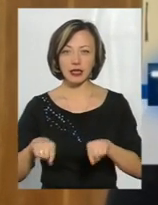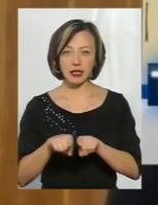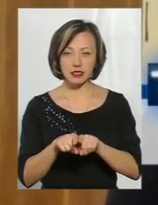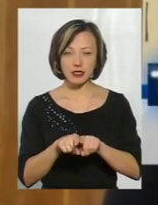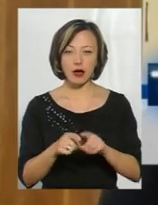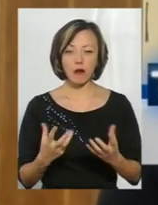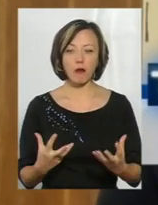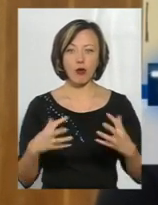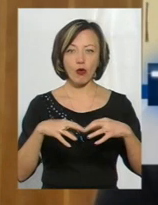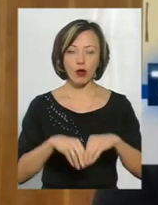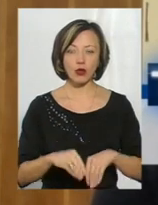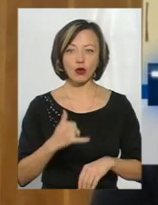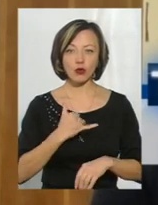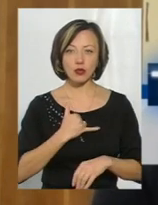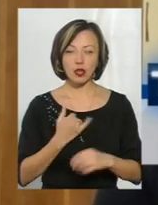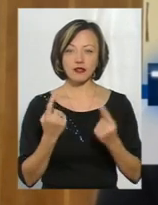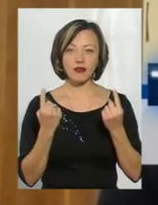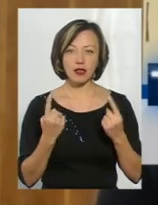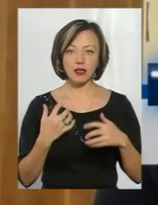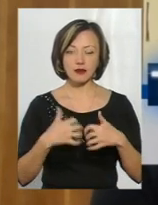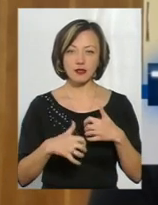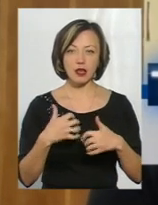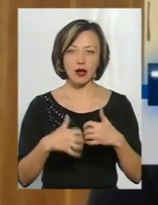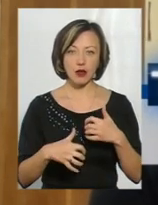Дільниці поєднані у нас великі, теж